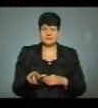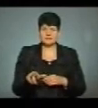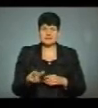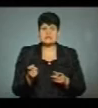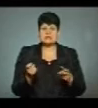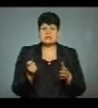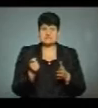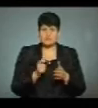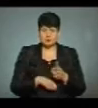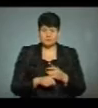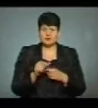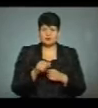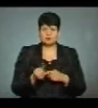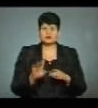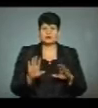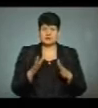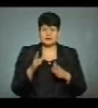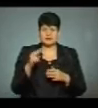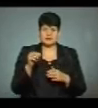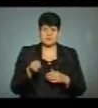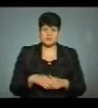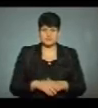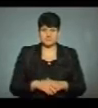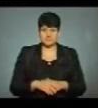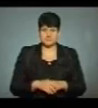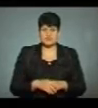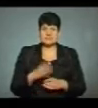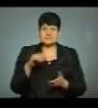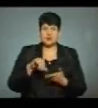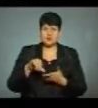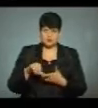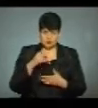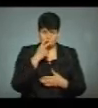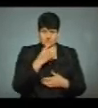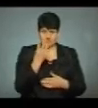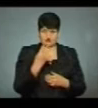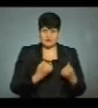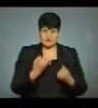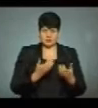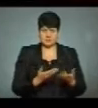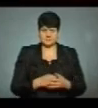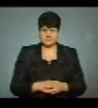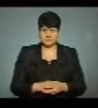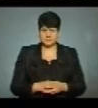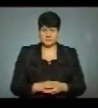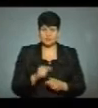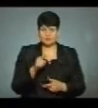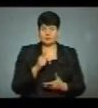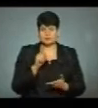заблоковано із-за того, що трапила дорожньо-транспортна пригода за участю, бачите, чотирьох машин. І тому ми